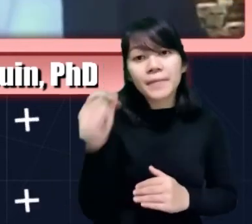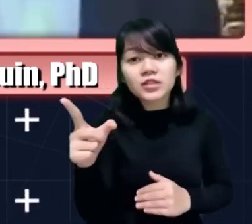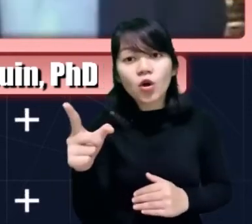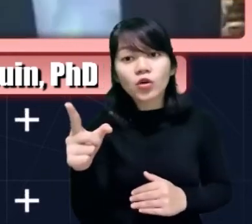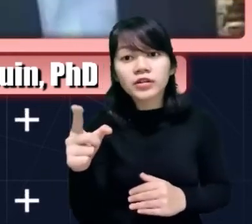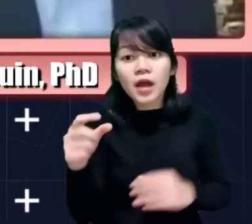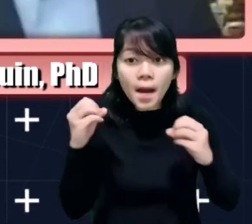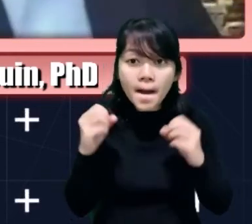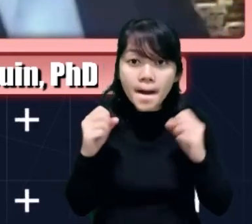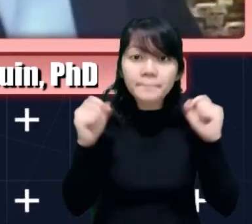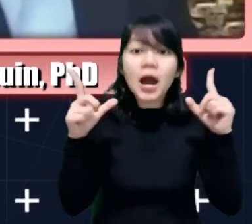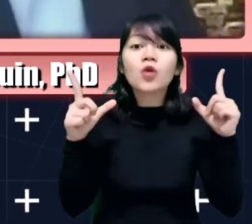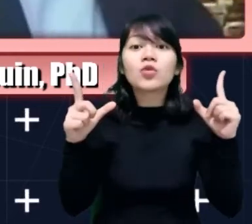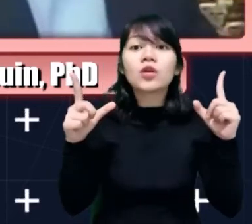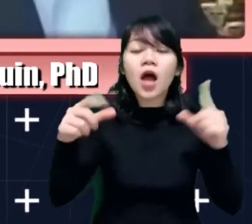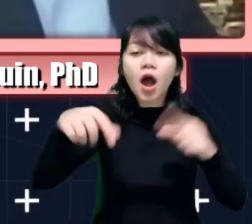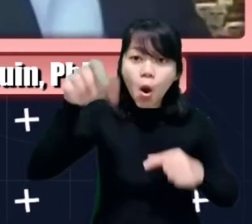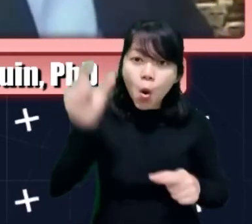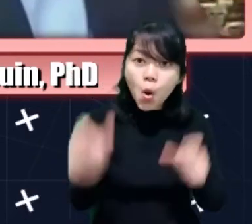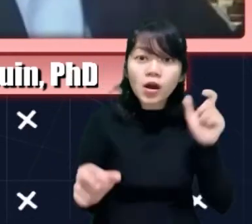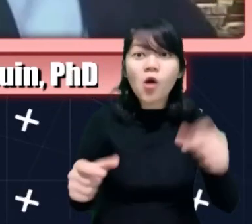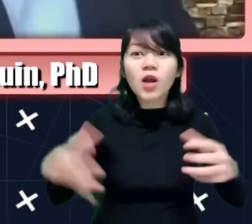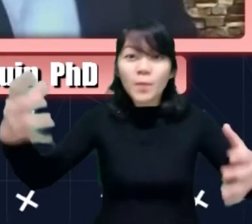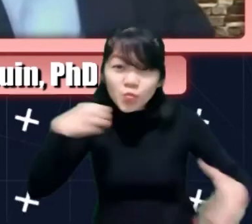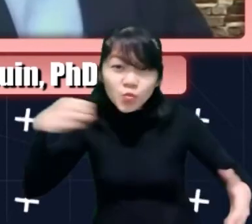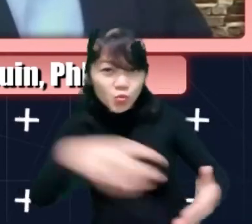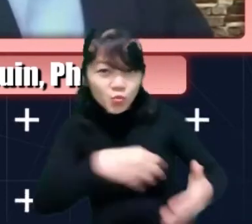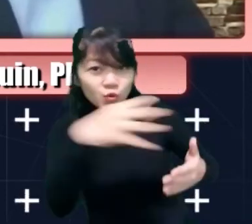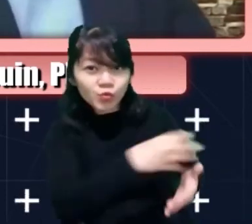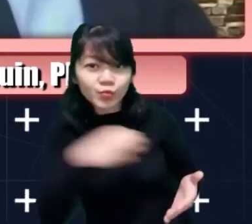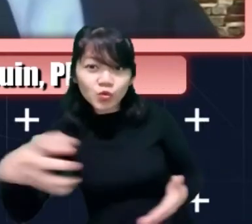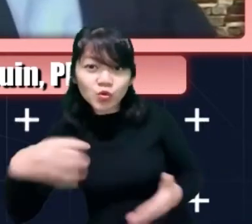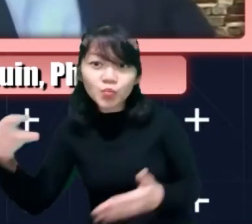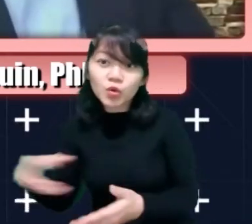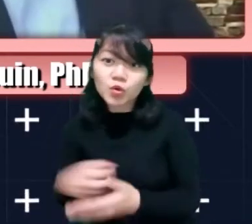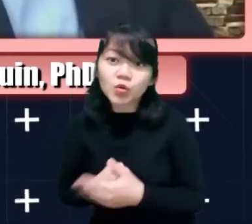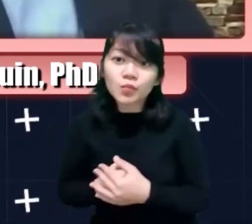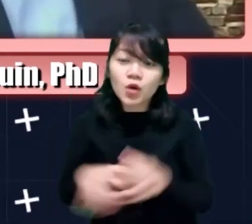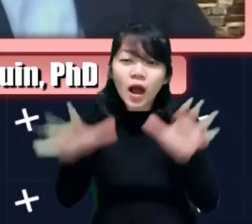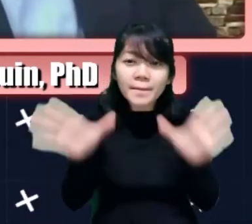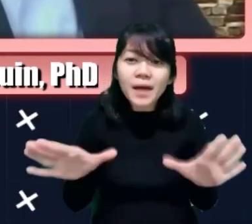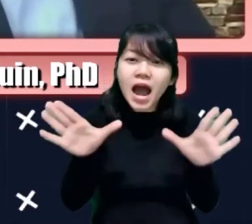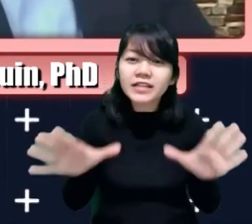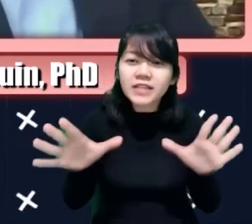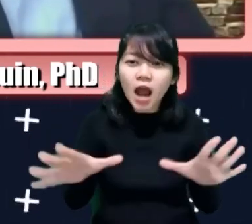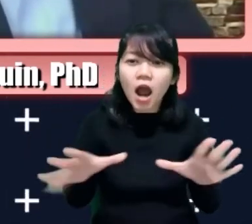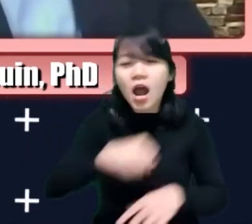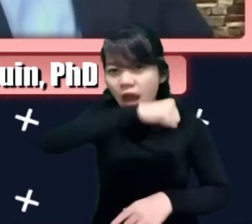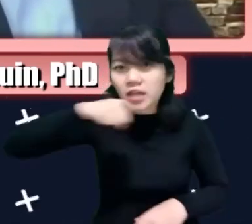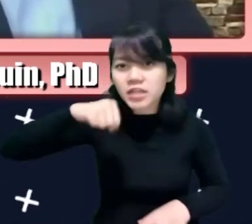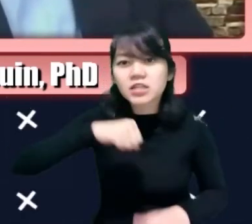itu. Oh, kumpulkan banyak-banyak, ini daging ini, dikumpulkan banyak-banyak. Lalu kemudian setiap